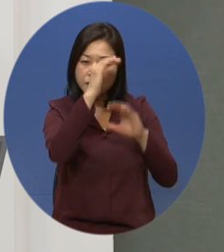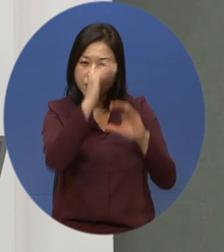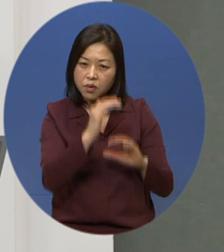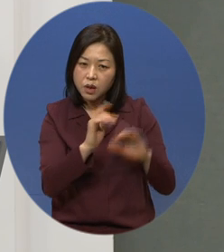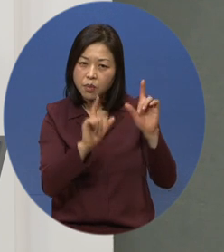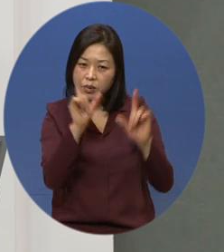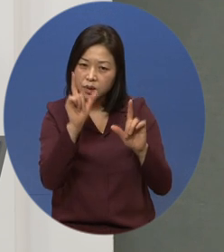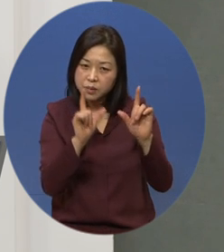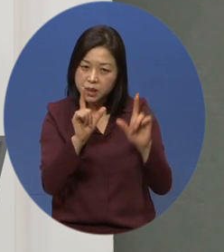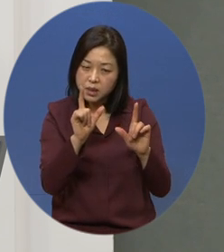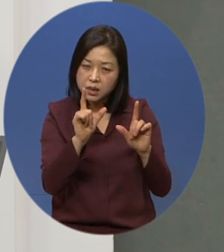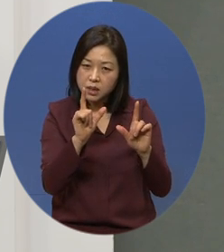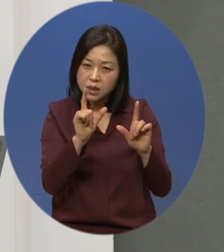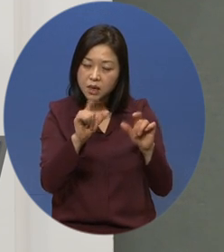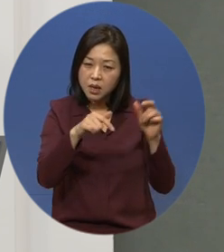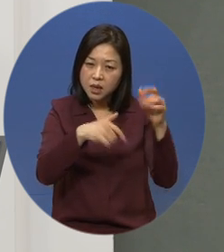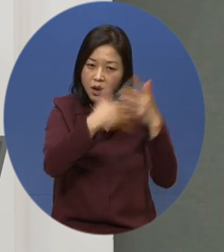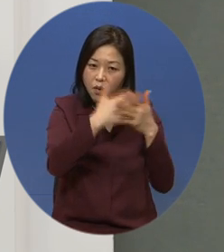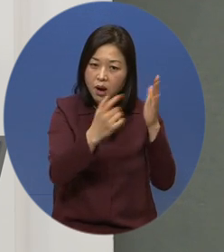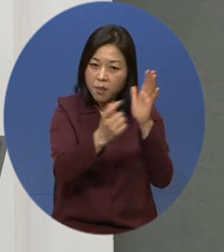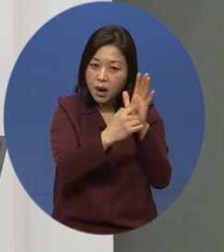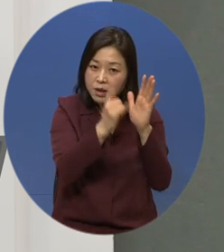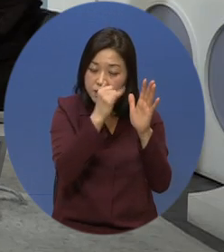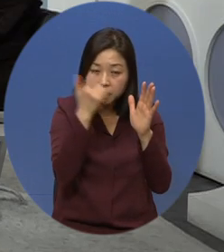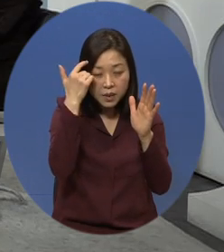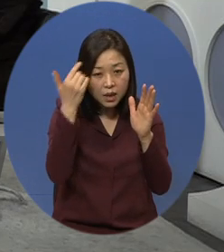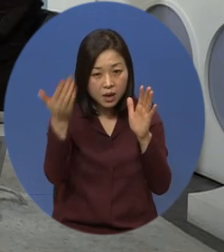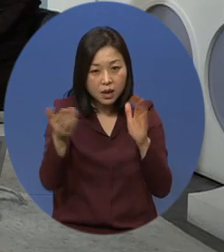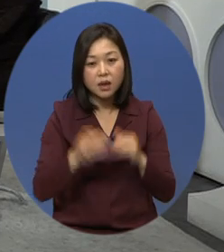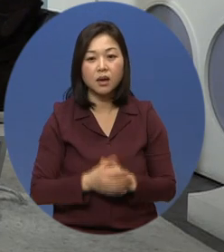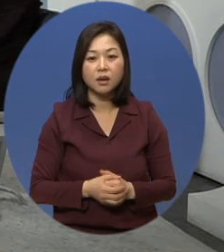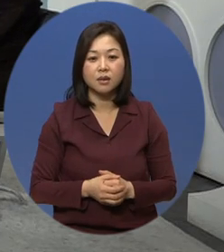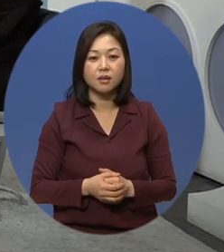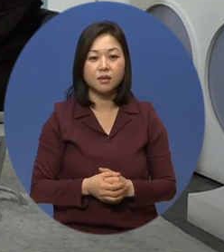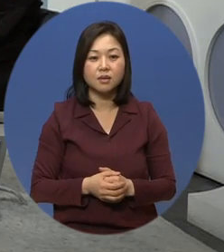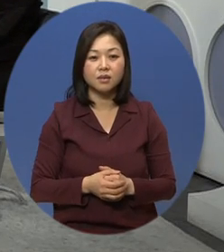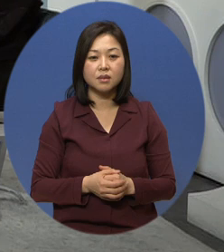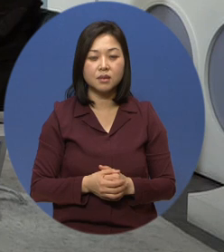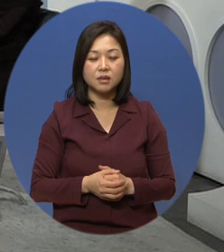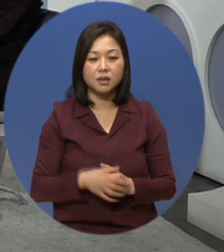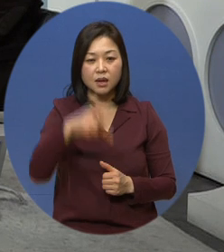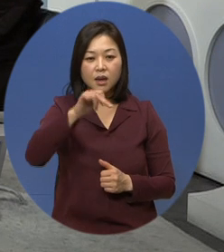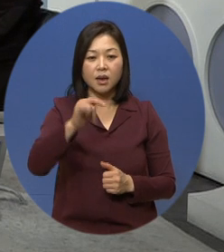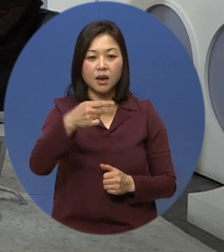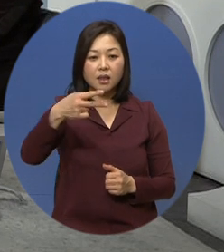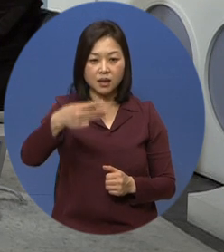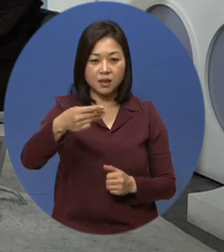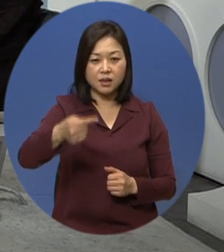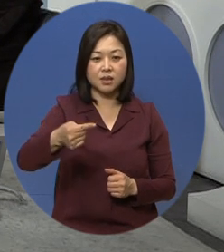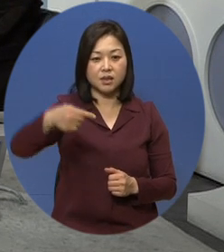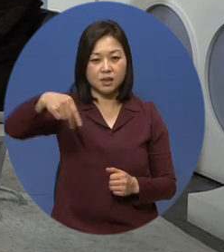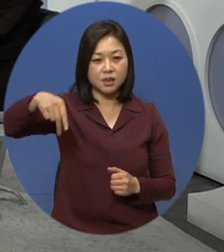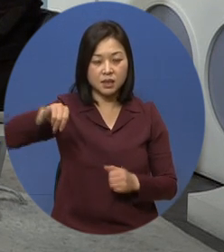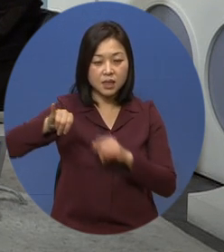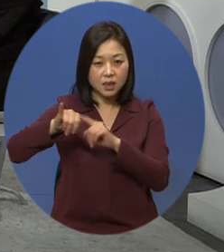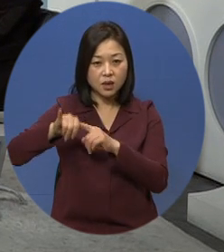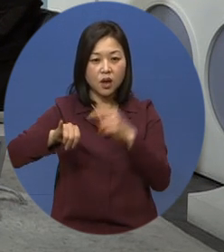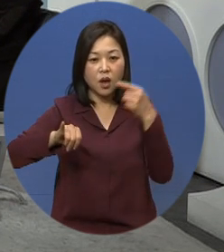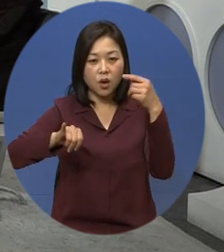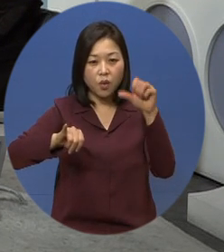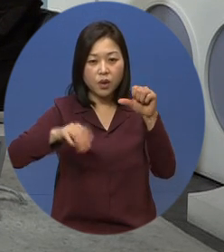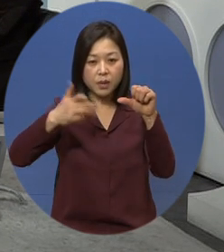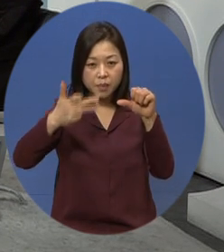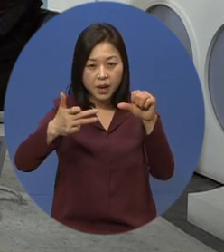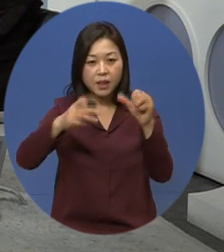모습이 이 기록이 나옵니까 음 네 눈 좀 벗어나고 큰 뜻이 에는 아오 5.18